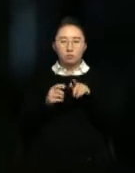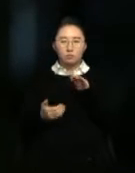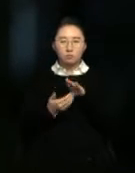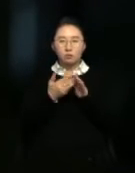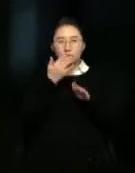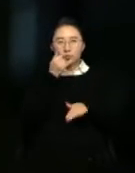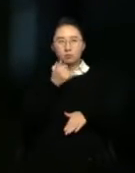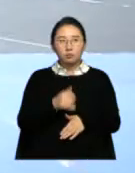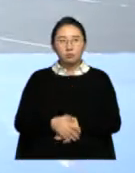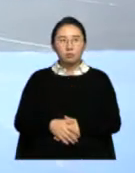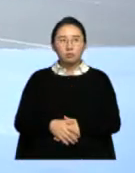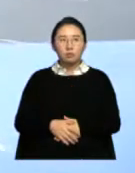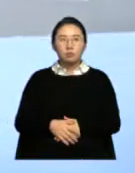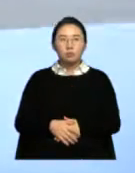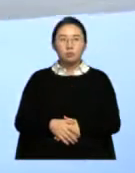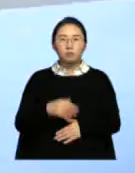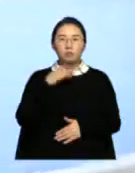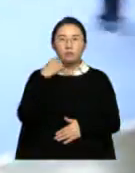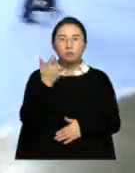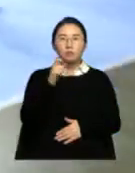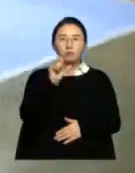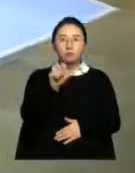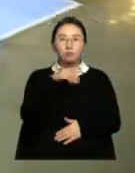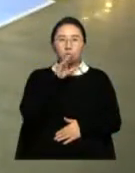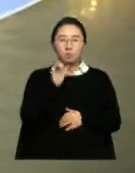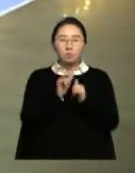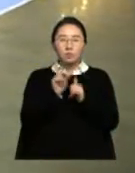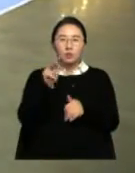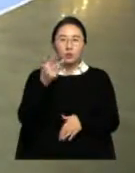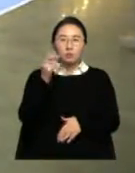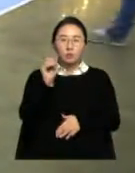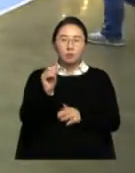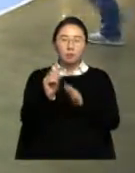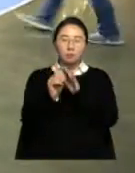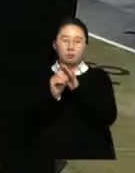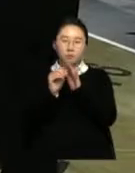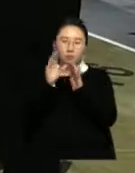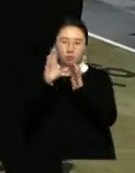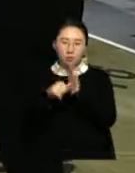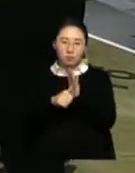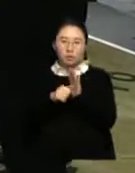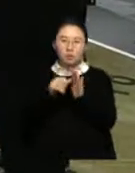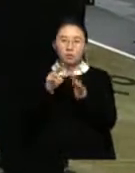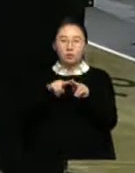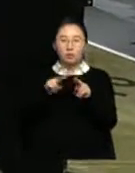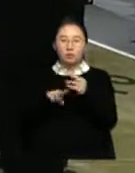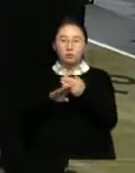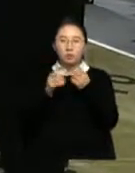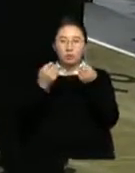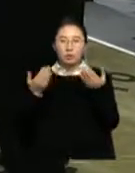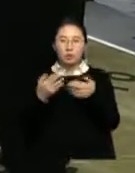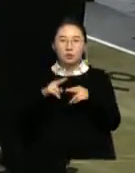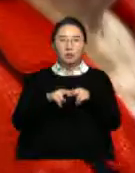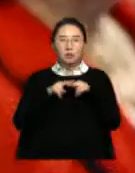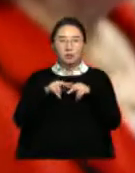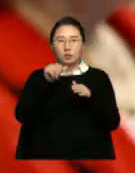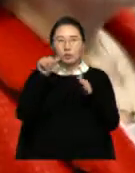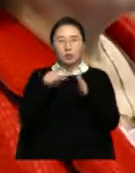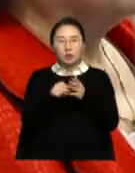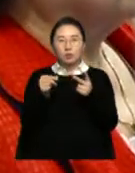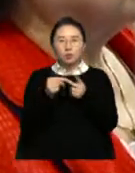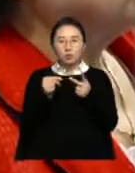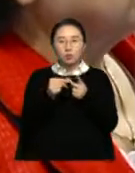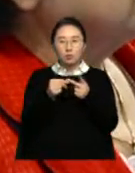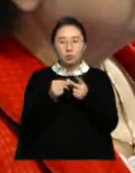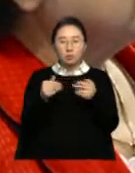큰 소망이었었습니다. 65세 이상 노년 인구 700만 시대, 은퇴 후 새로운 일자리는 인생 2막의 성공을